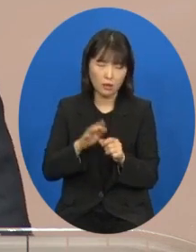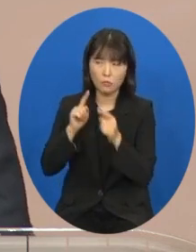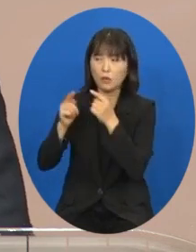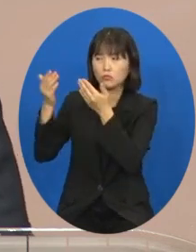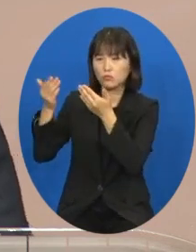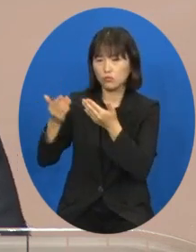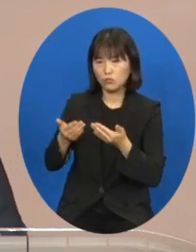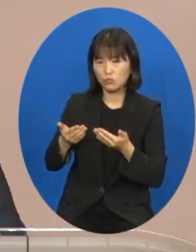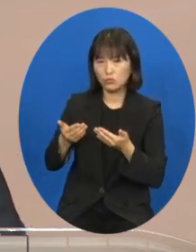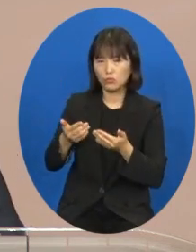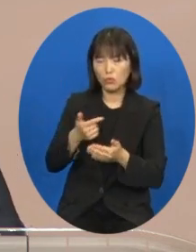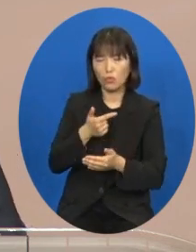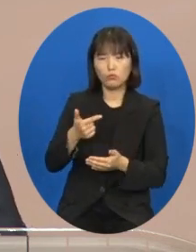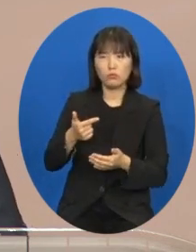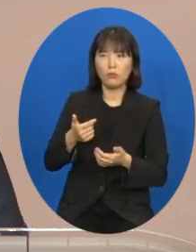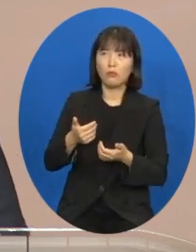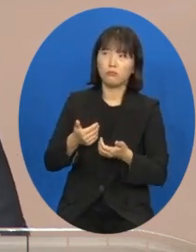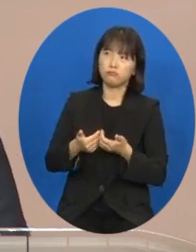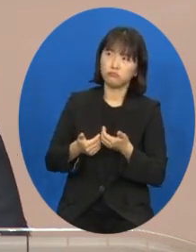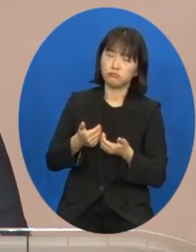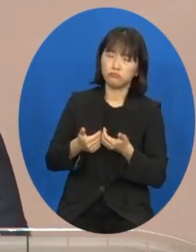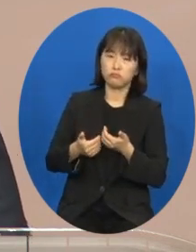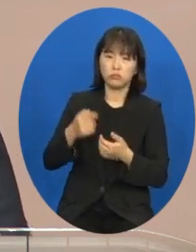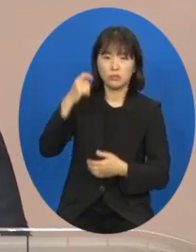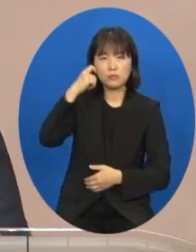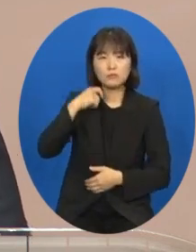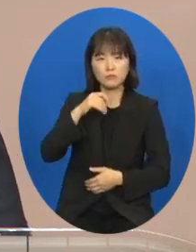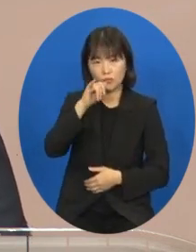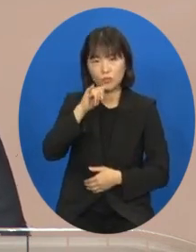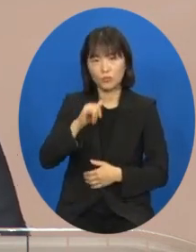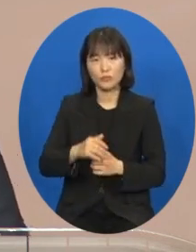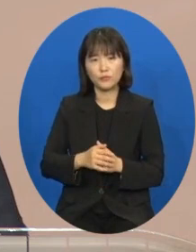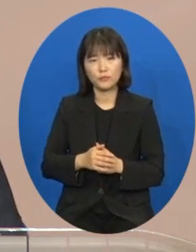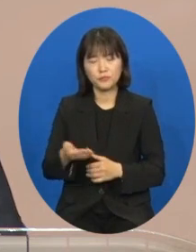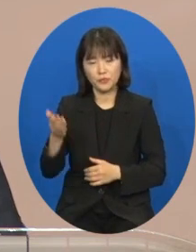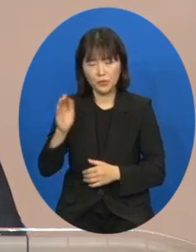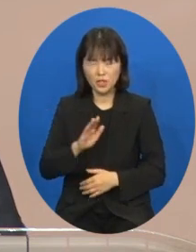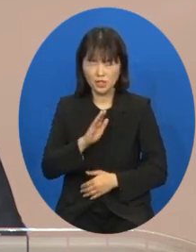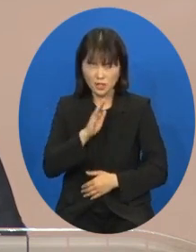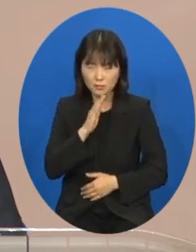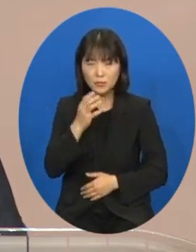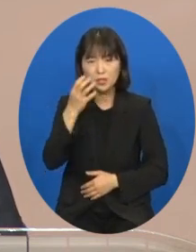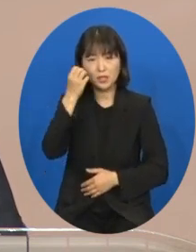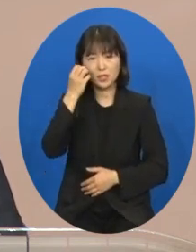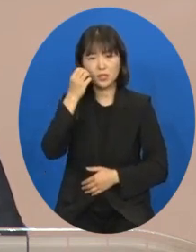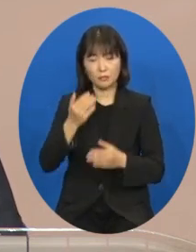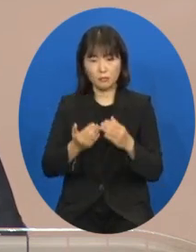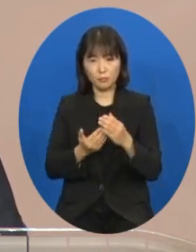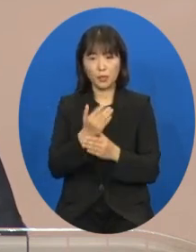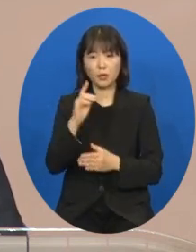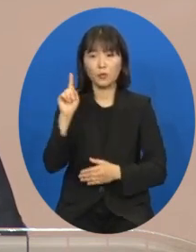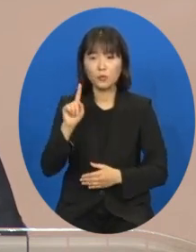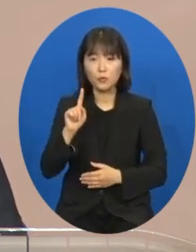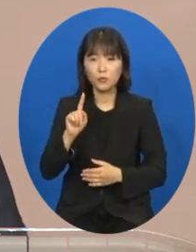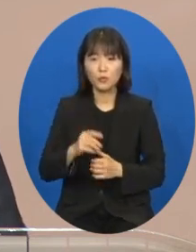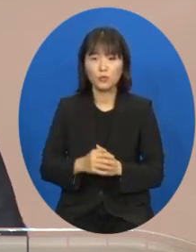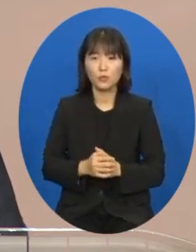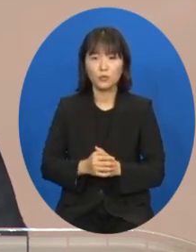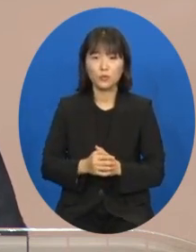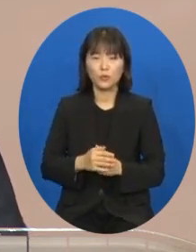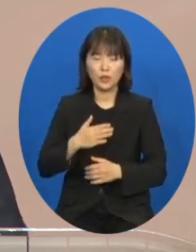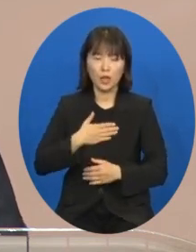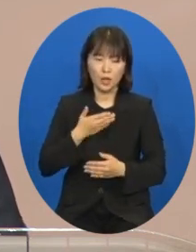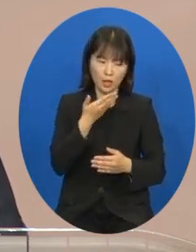하신 말씀은 너무 생뚱맞게 느껴졌습니다. 그런데 정말 신기한 일이 벌어졌습니다. 내가